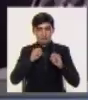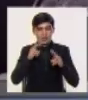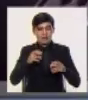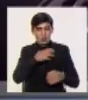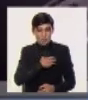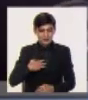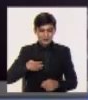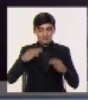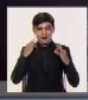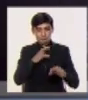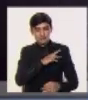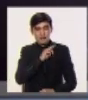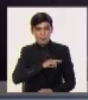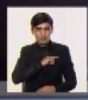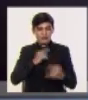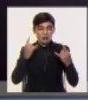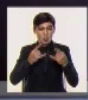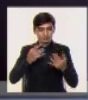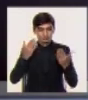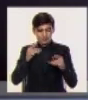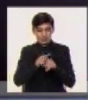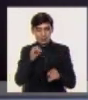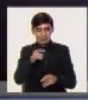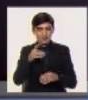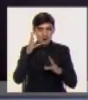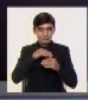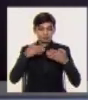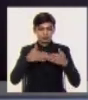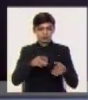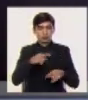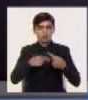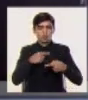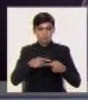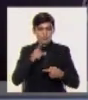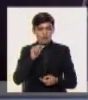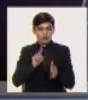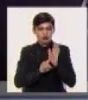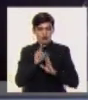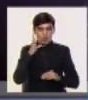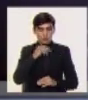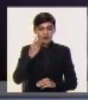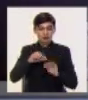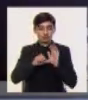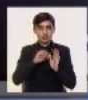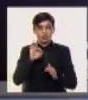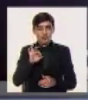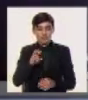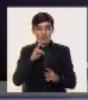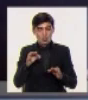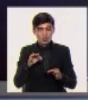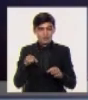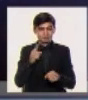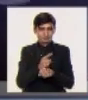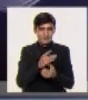Межведомственная комиссия разрешила работать кинотеатрам. Они смогут распахнуть свои двери уже со следующего понедельника, 26 октября. Но при